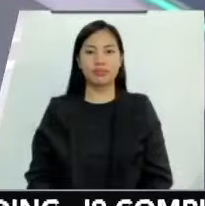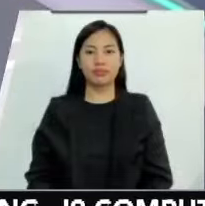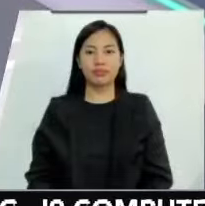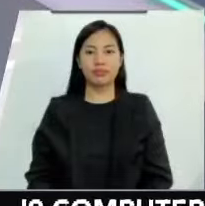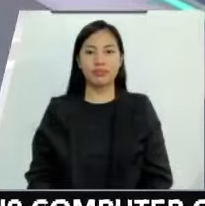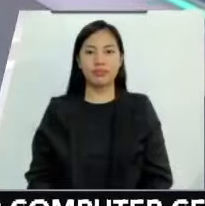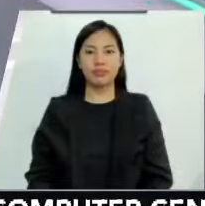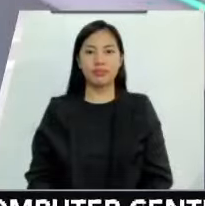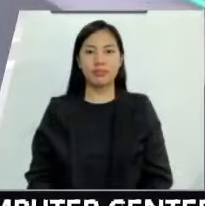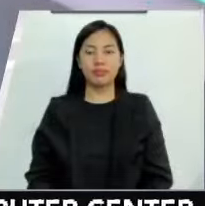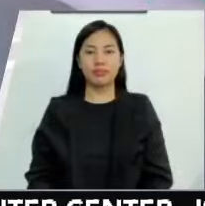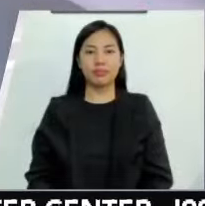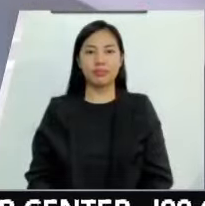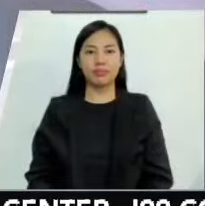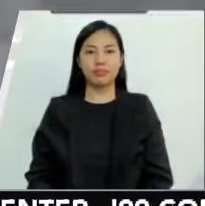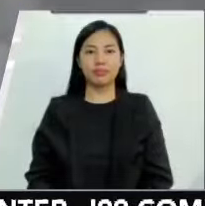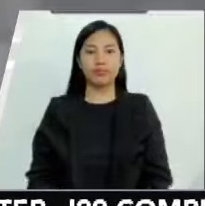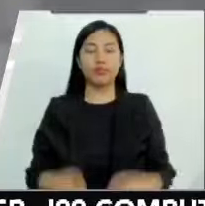Mabibilis na balita po tayo.